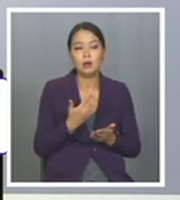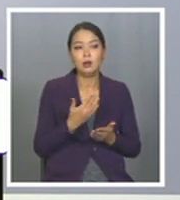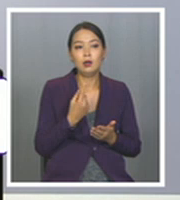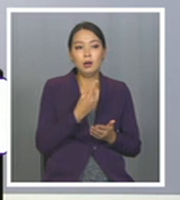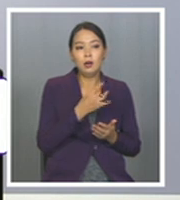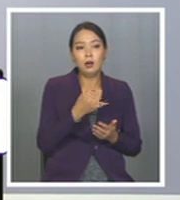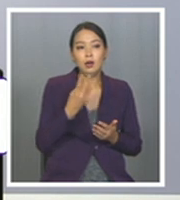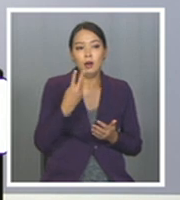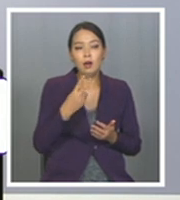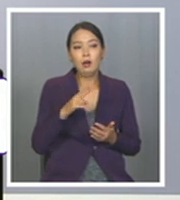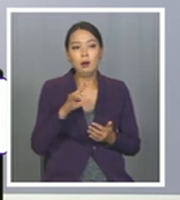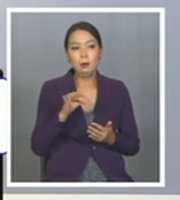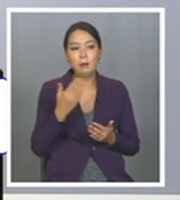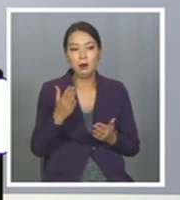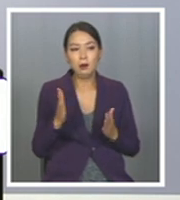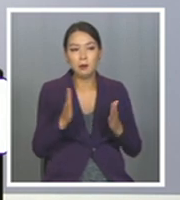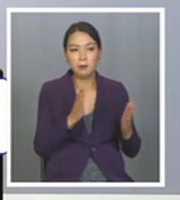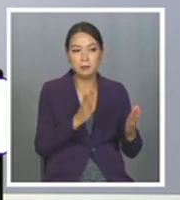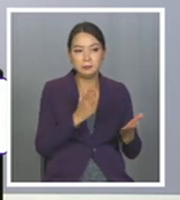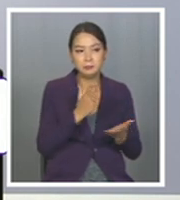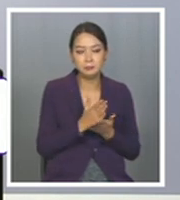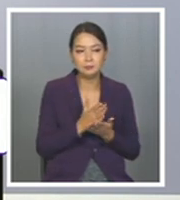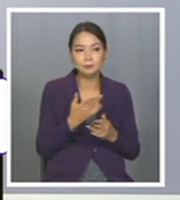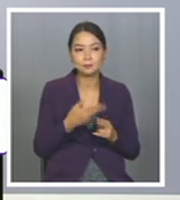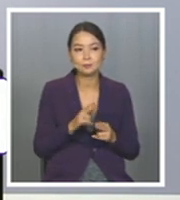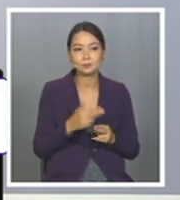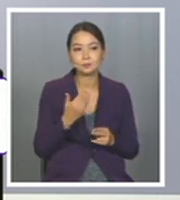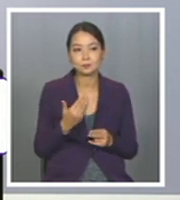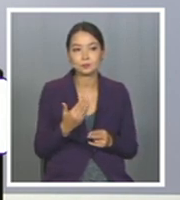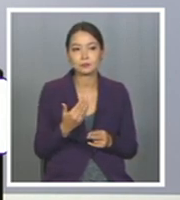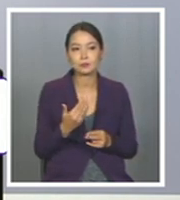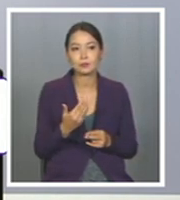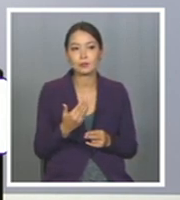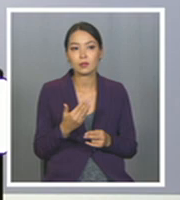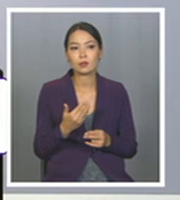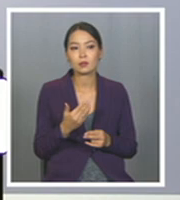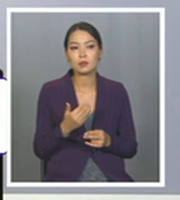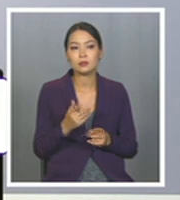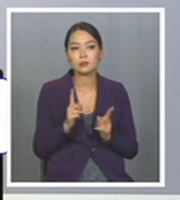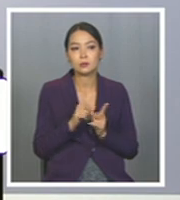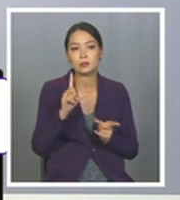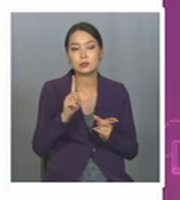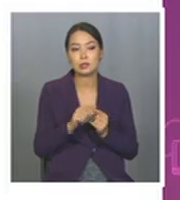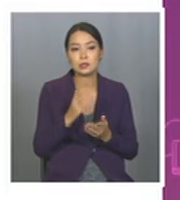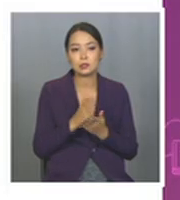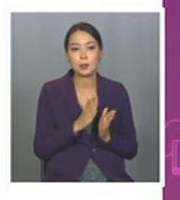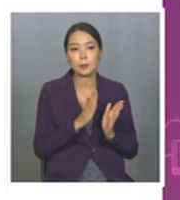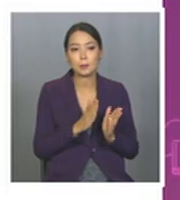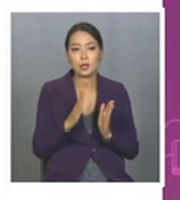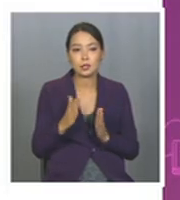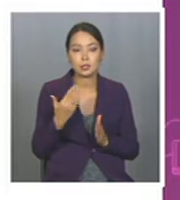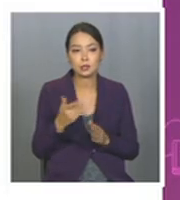Ал пи бөлінген 2 дегеніміз сонда т бөлінген 4 деген мәнге сәйкес келеді. Яғни периодтың 4-тен 1 бөлігіне сәйкес